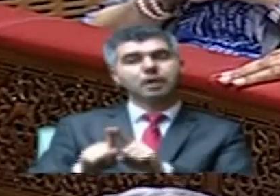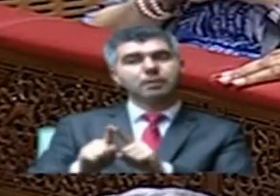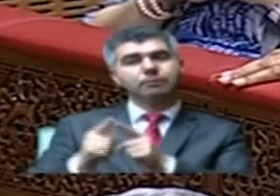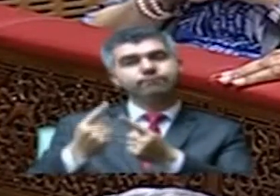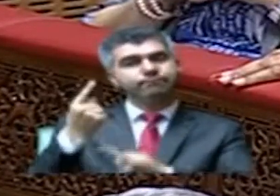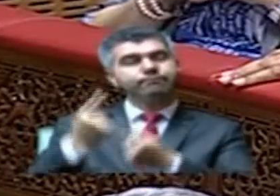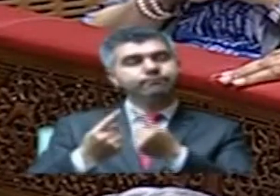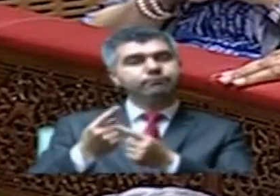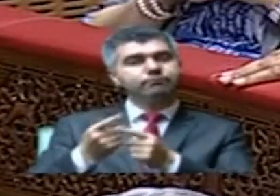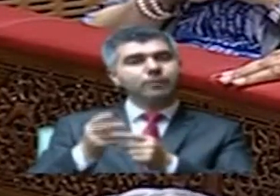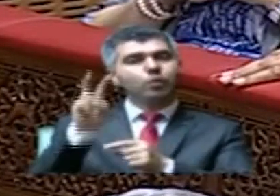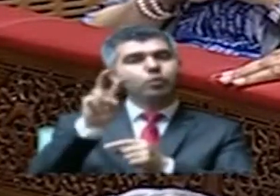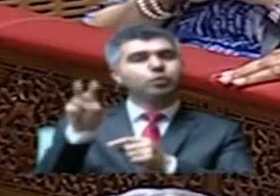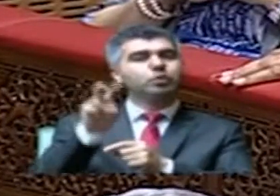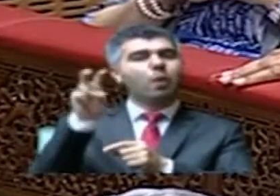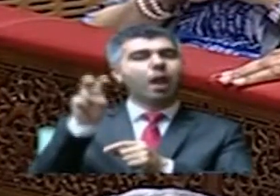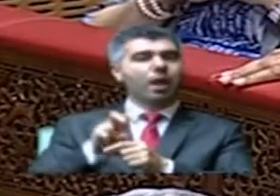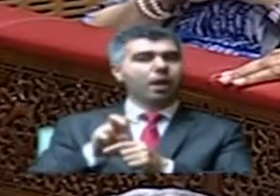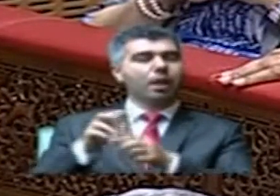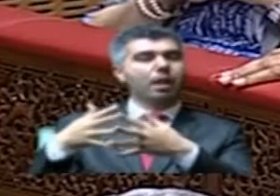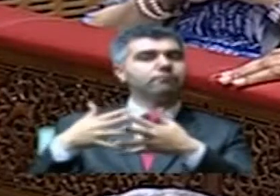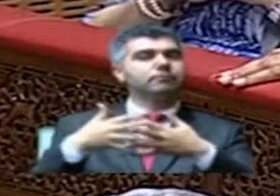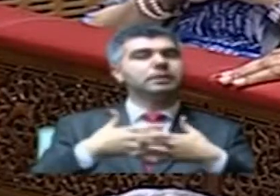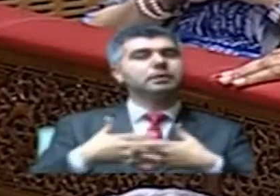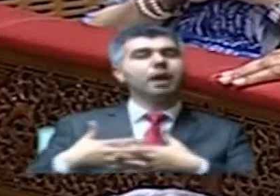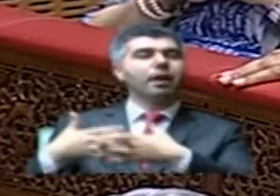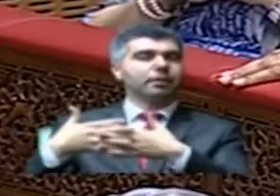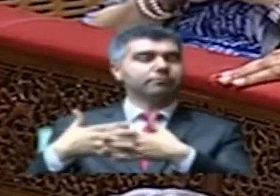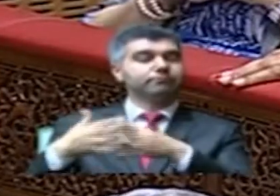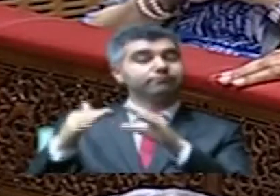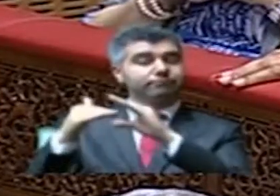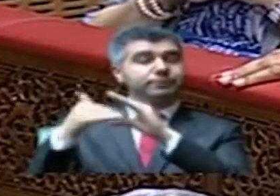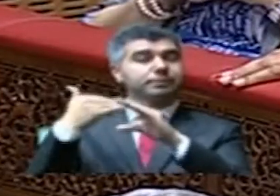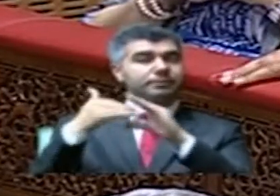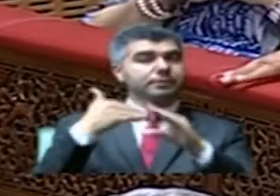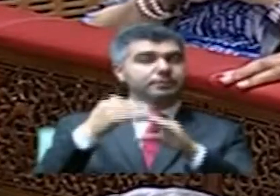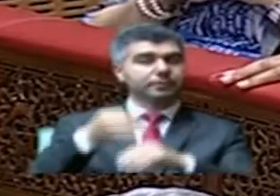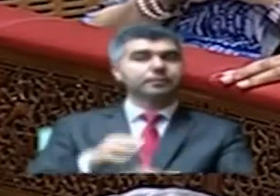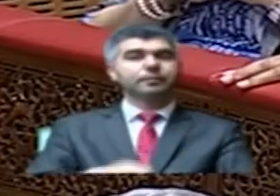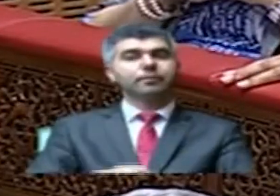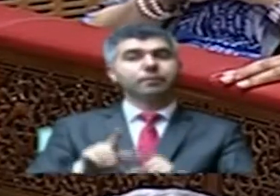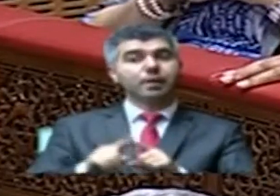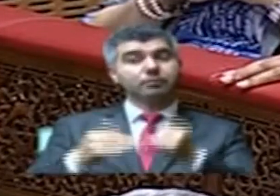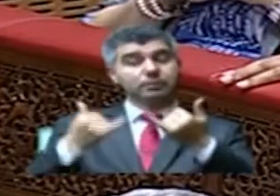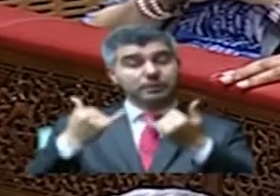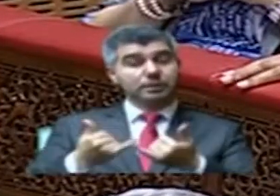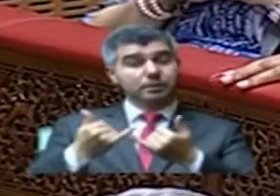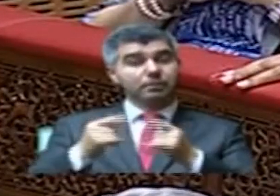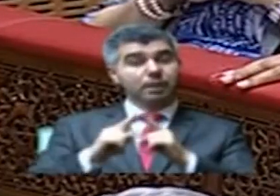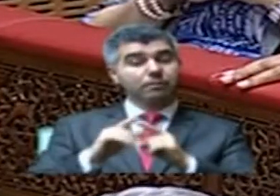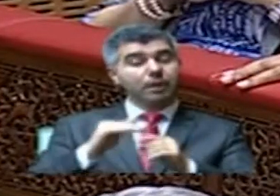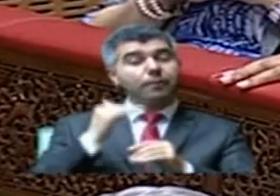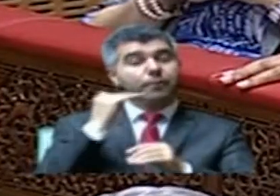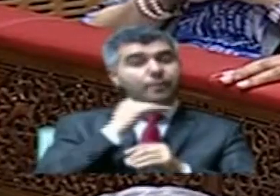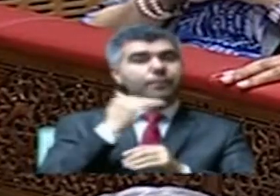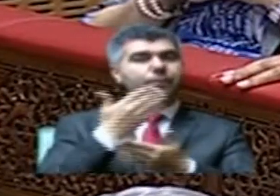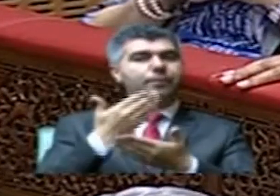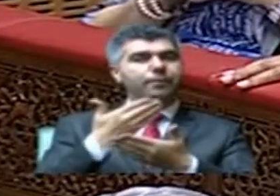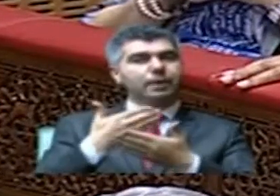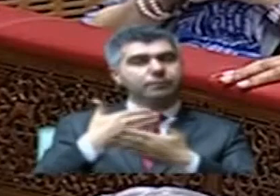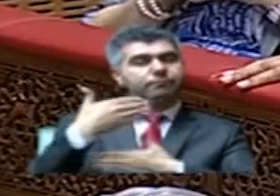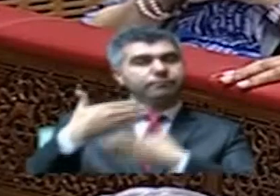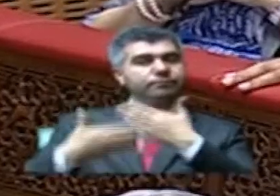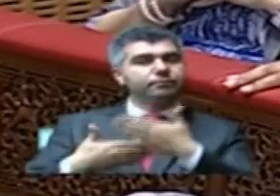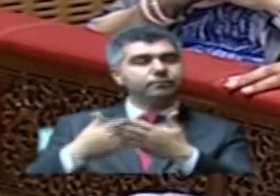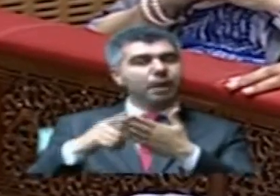دولارات من حساب الألفية. وانتم الآن مقدمون وتسرعون الخطى على